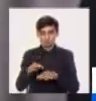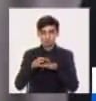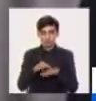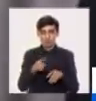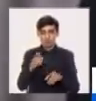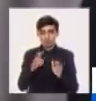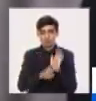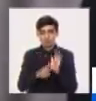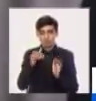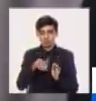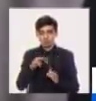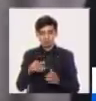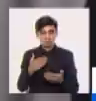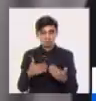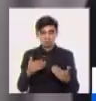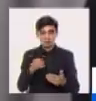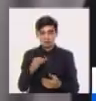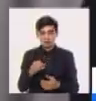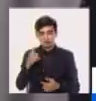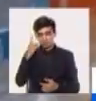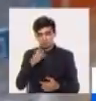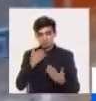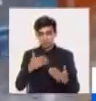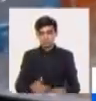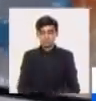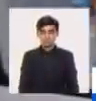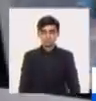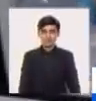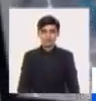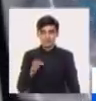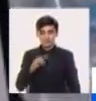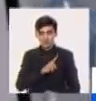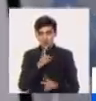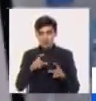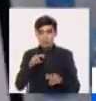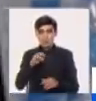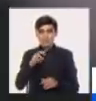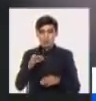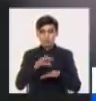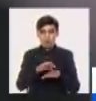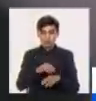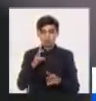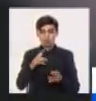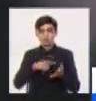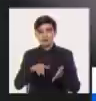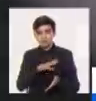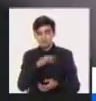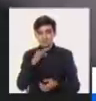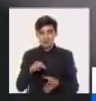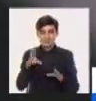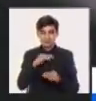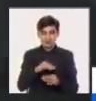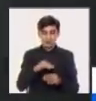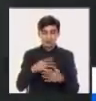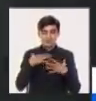170 мың теңге деп қазір бізге хабар берді. Дегенмен мамандар пневмониямен ауырып жазылып шыққанның өзінде індеттен